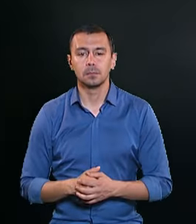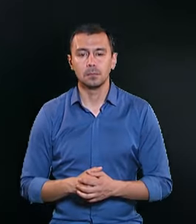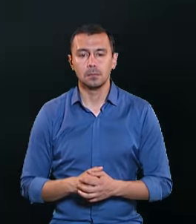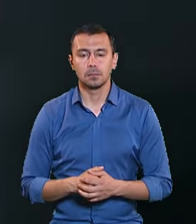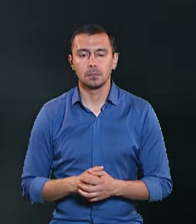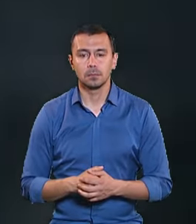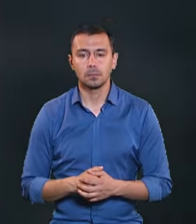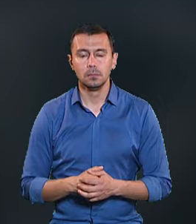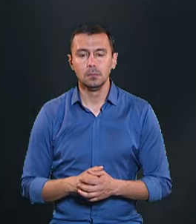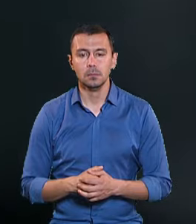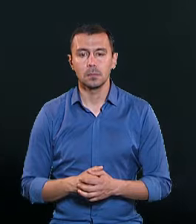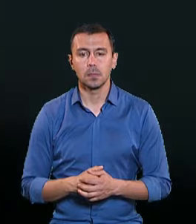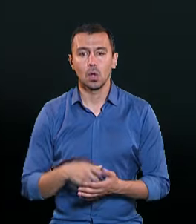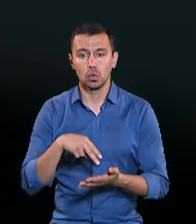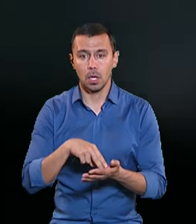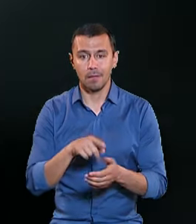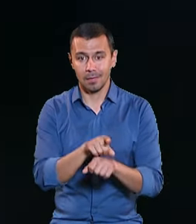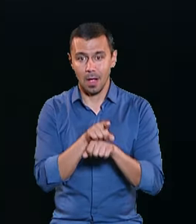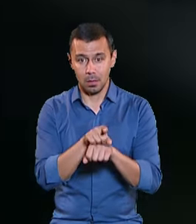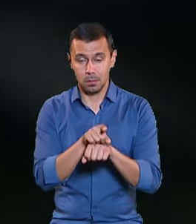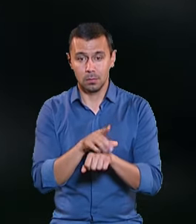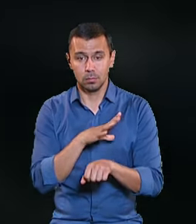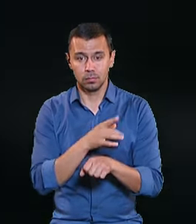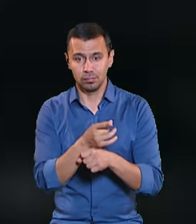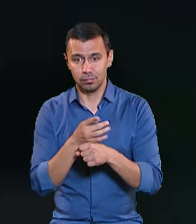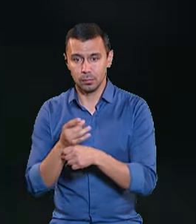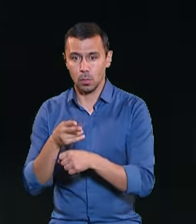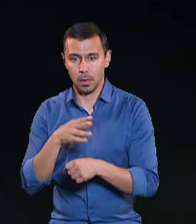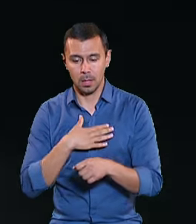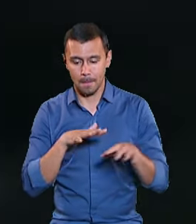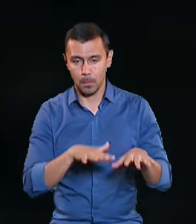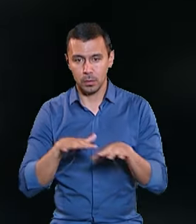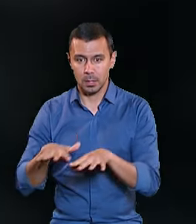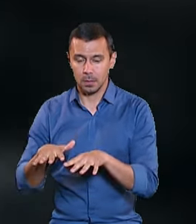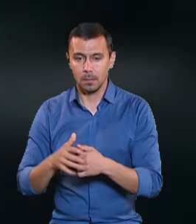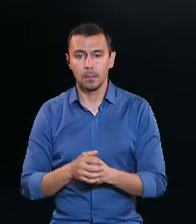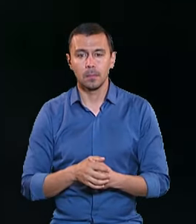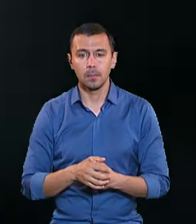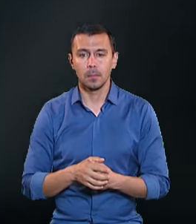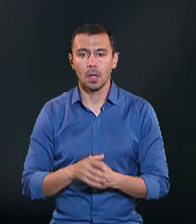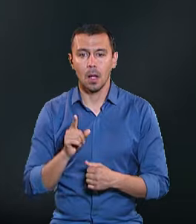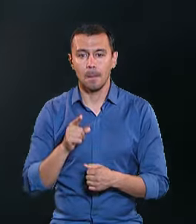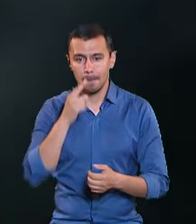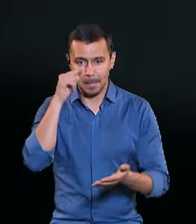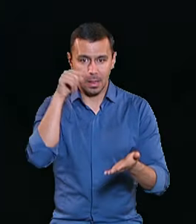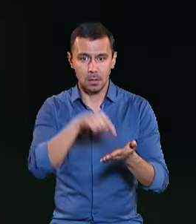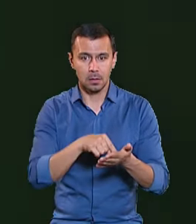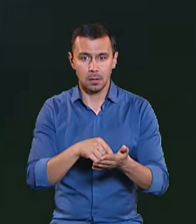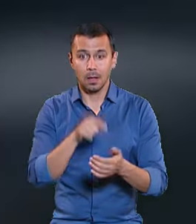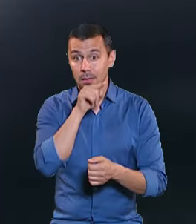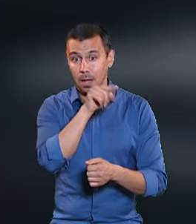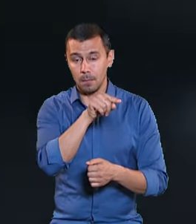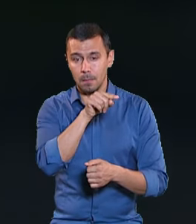От що може бути. Стояв собі танк, стріляв по нашим позиціям, але прилетіло. Ось